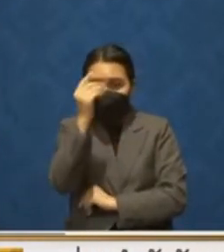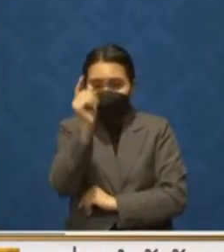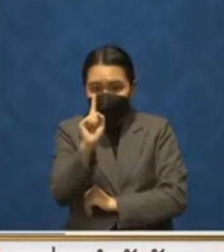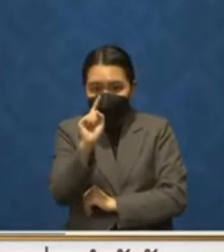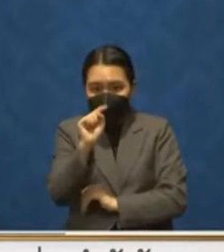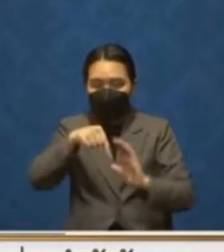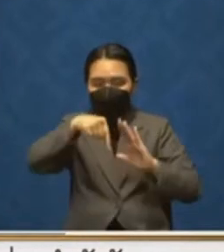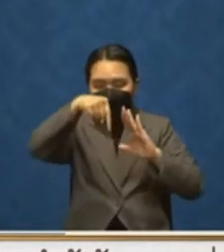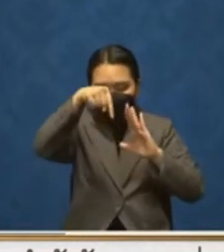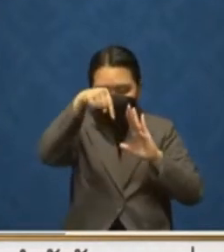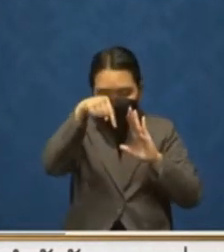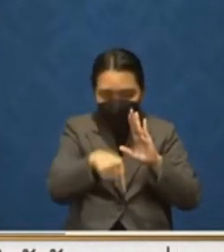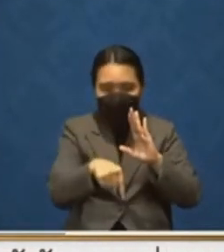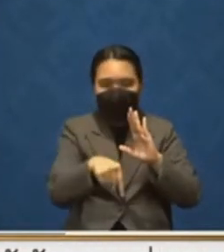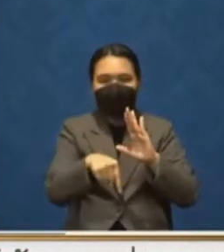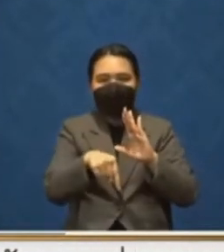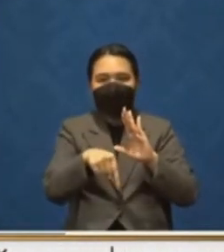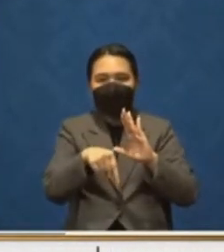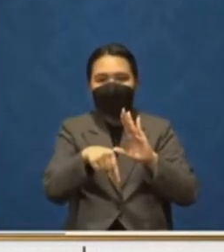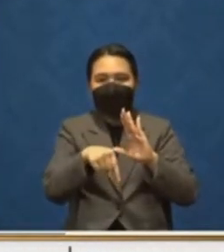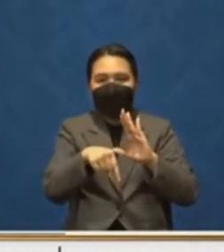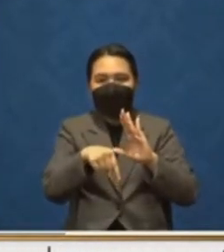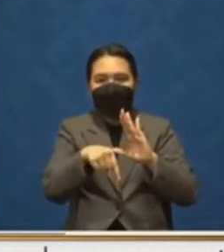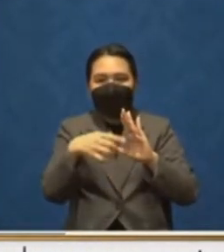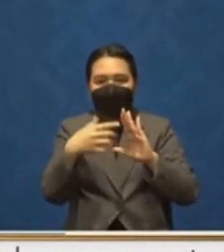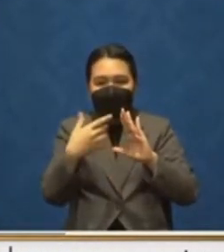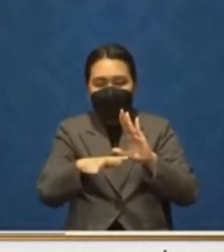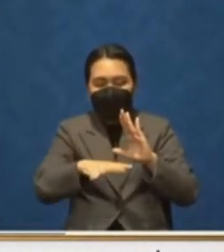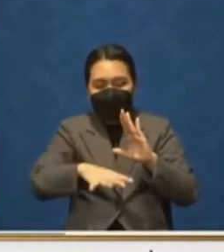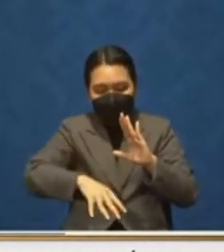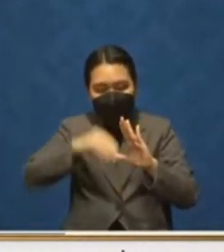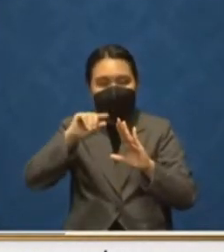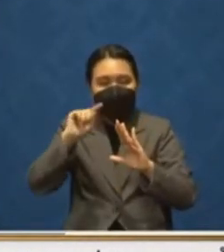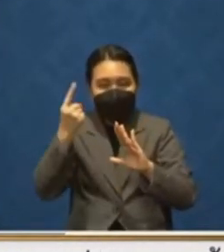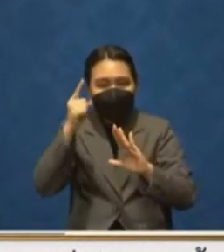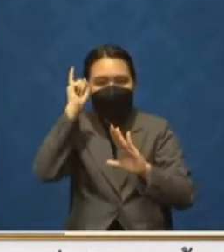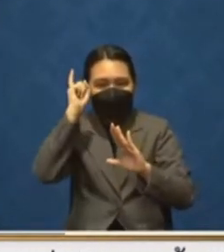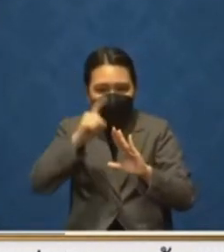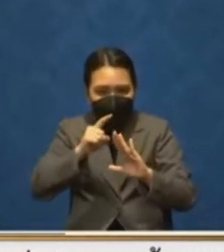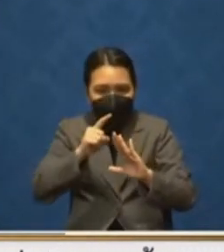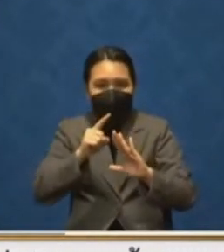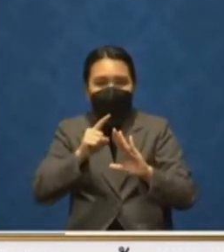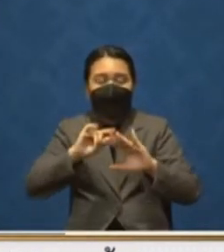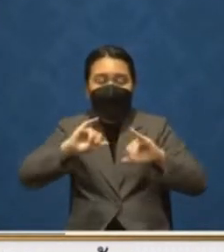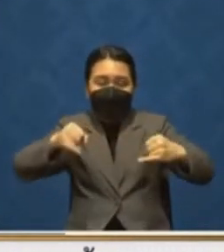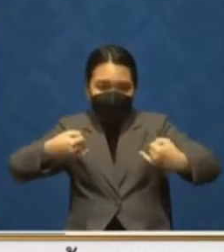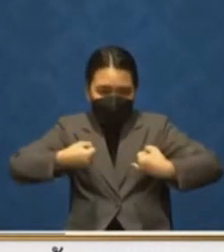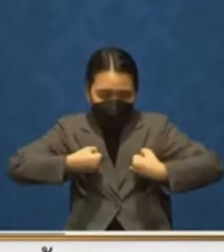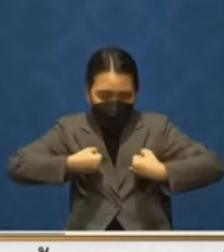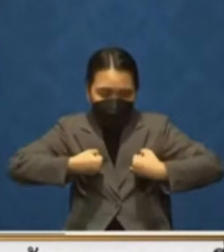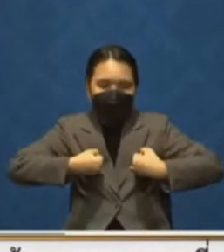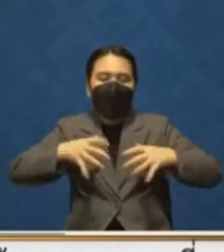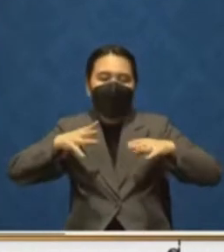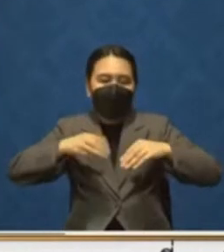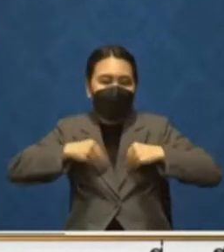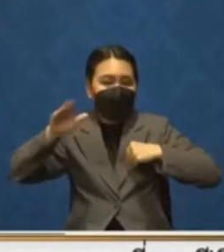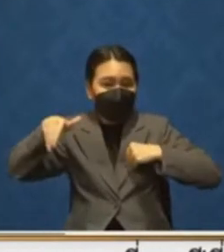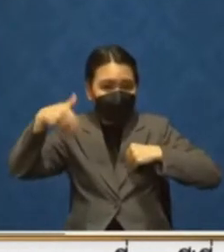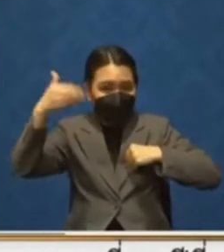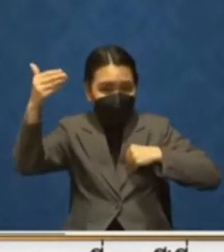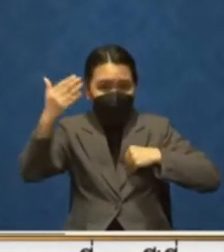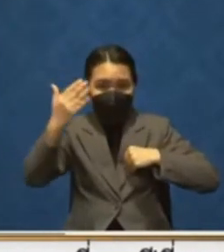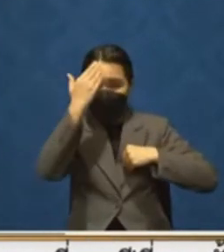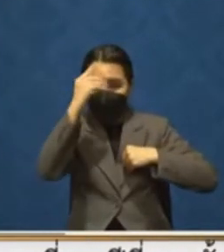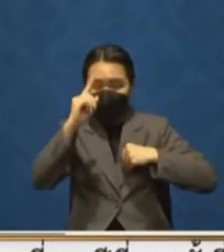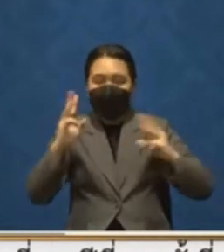งานไปดำเนินการเพื่อรักษาการบุหรี่มันต้องได้รับความอนุญาติกับเขาเพราะว่ามันเป็นข้อตกลง